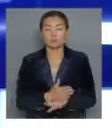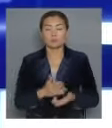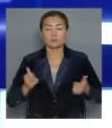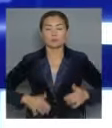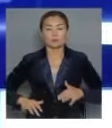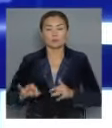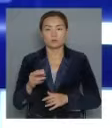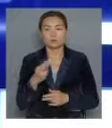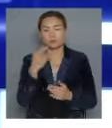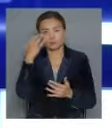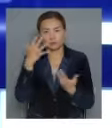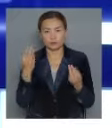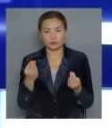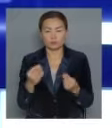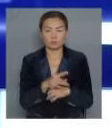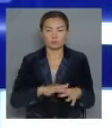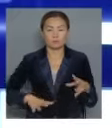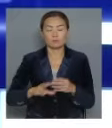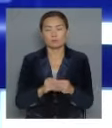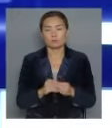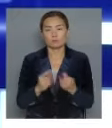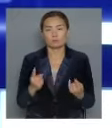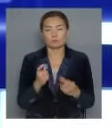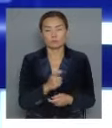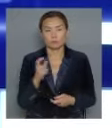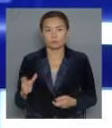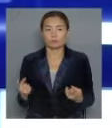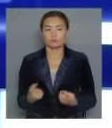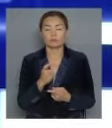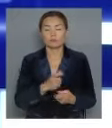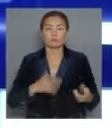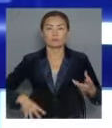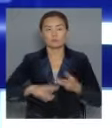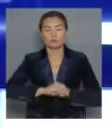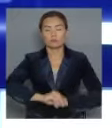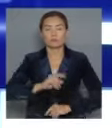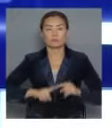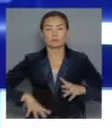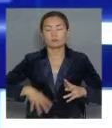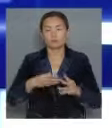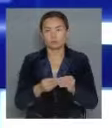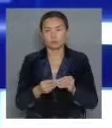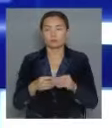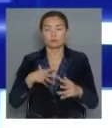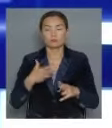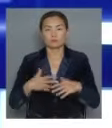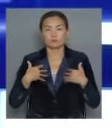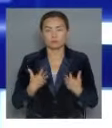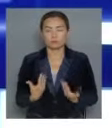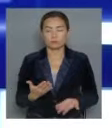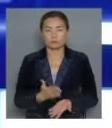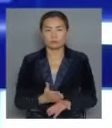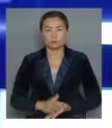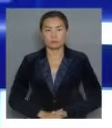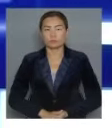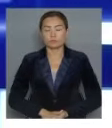қабылданған ұлттық аза тұту күніне еліміздің айтулы тұлғалары мен қарапайым тұрғындары да марқұмдардың отбасыларына қайғырып көңіл